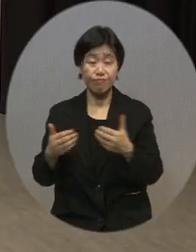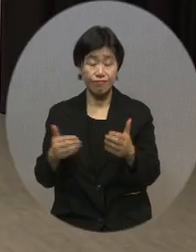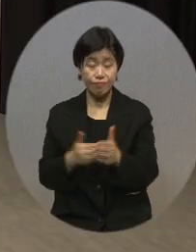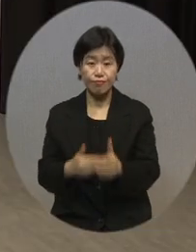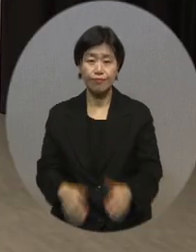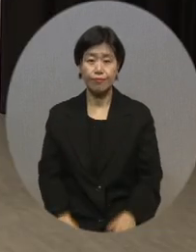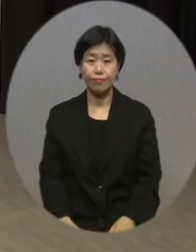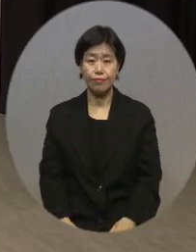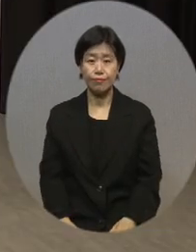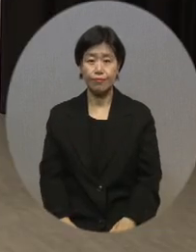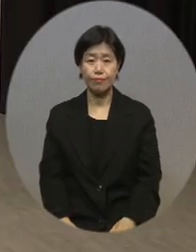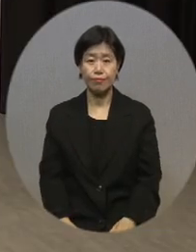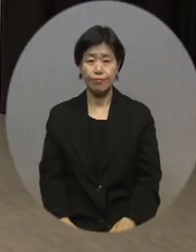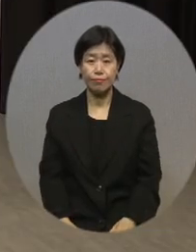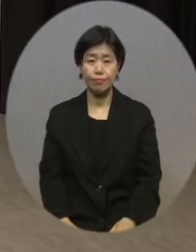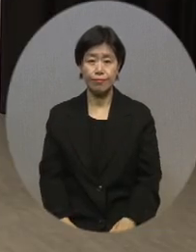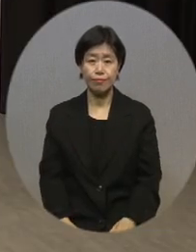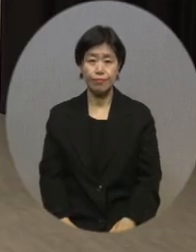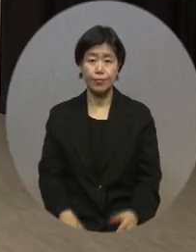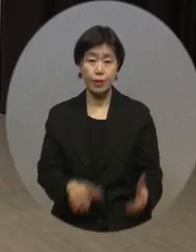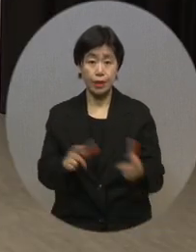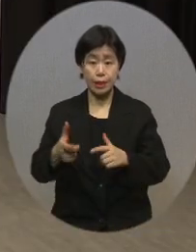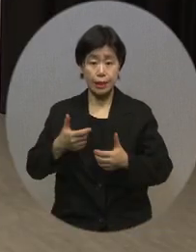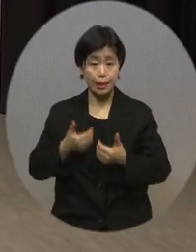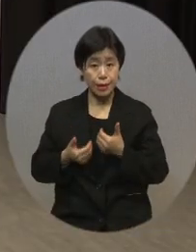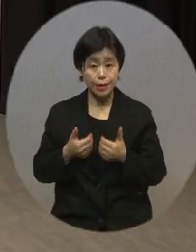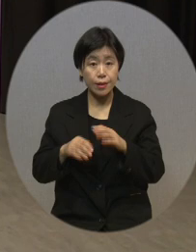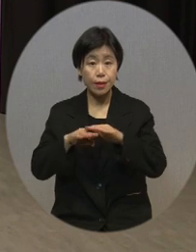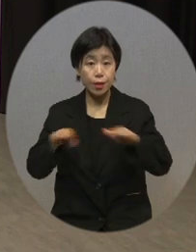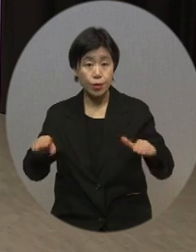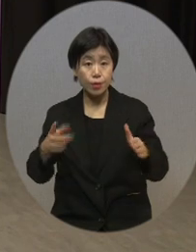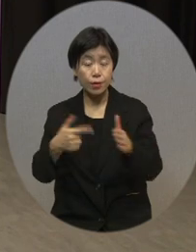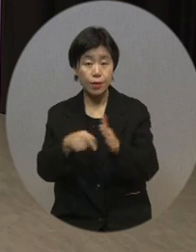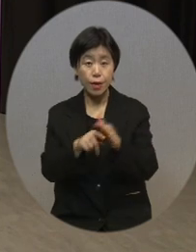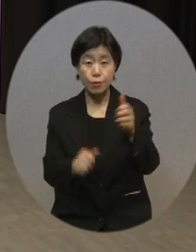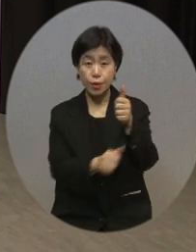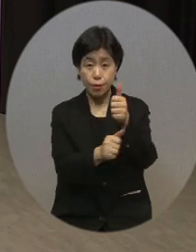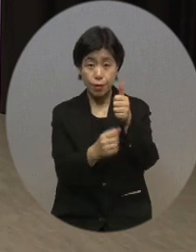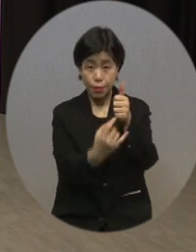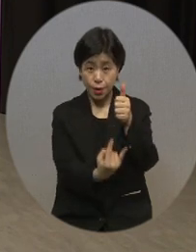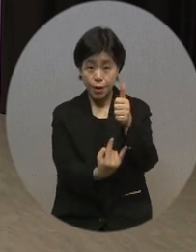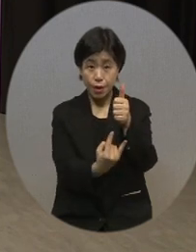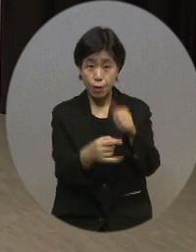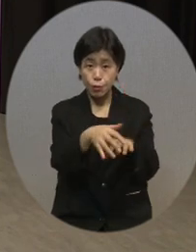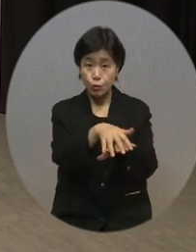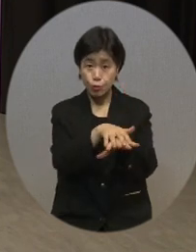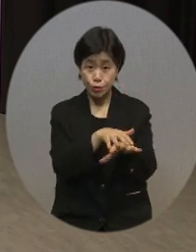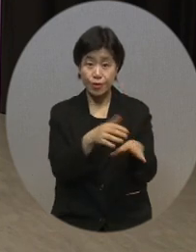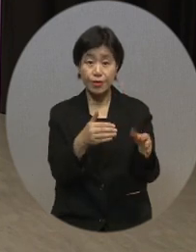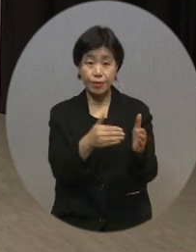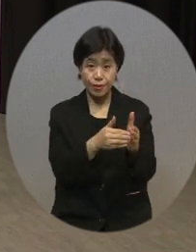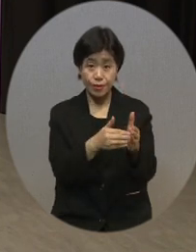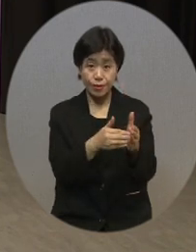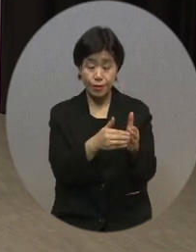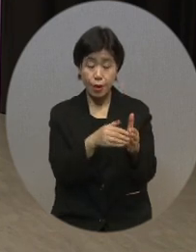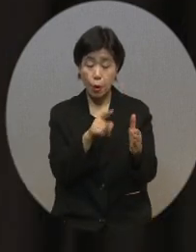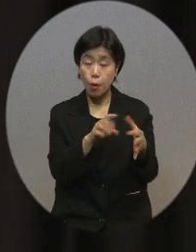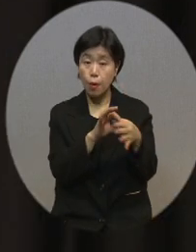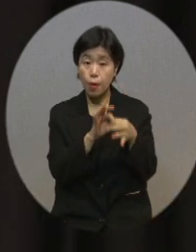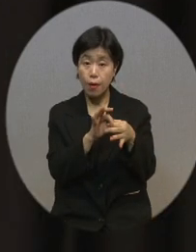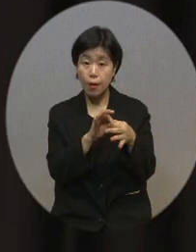그런지 몰라도 또 그런 갈등 해소에 관한 위원회도 구성을 하셔서 네네 맞습니다. 그